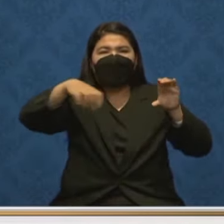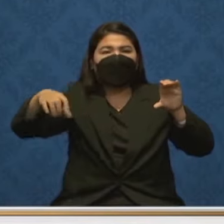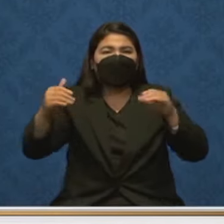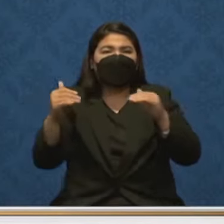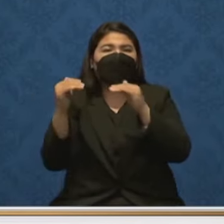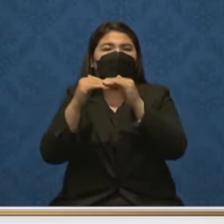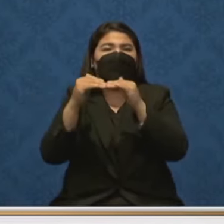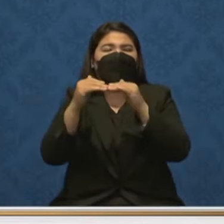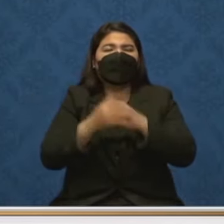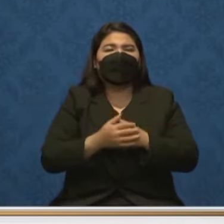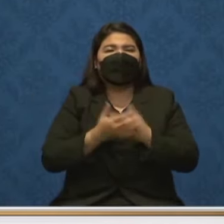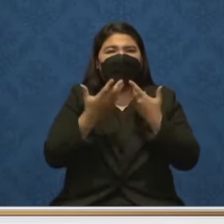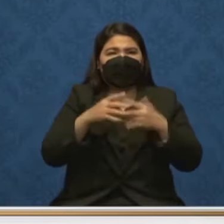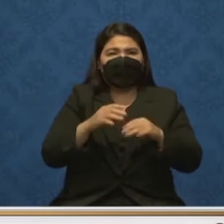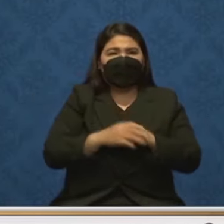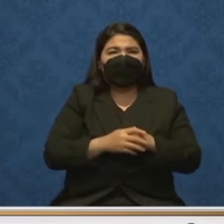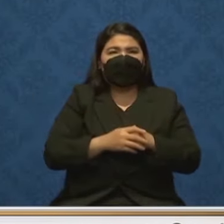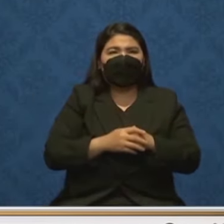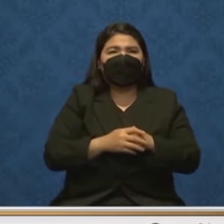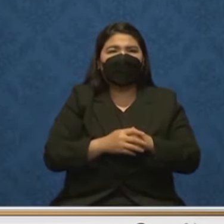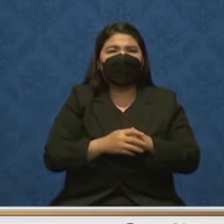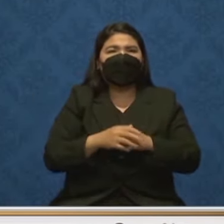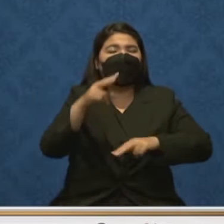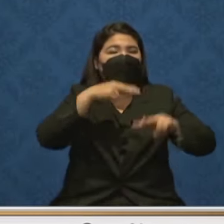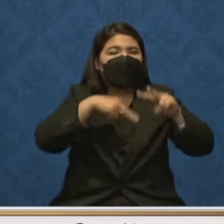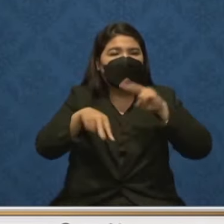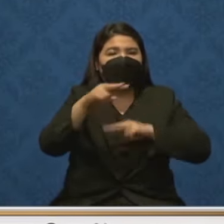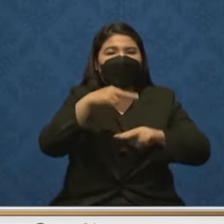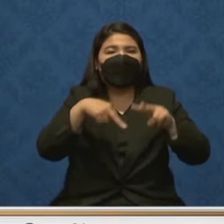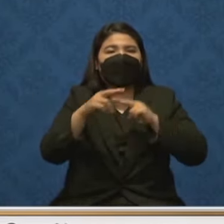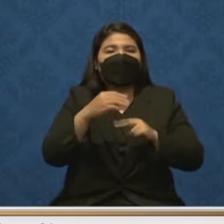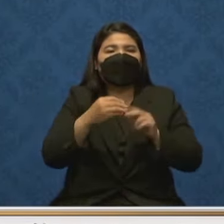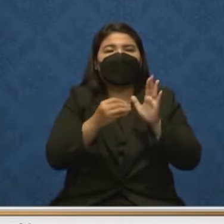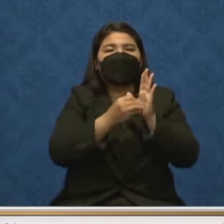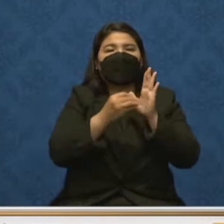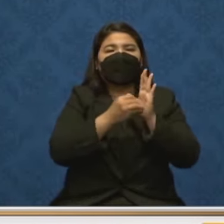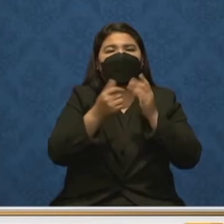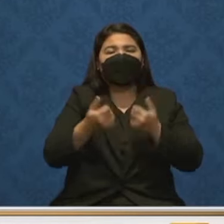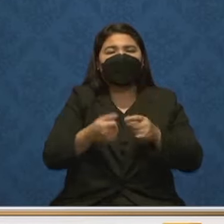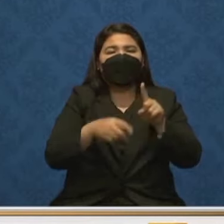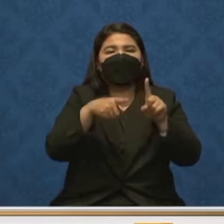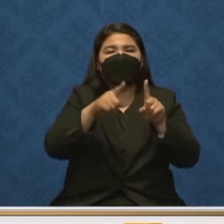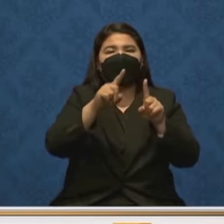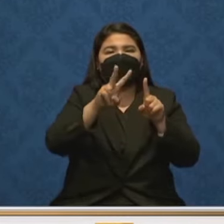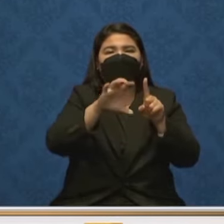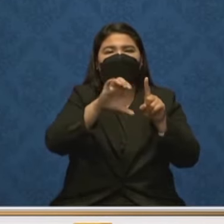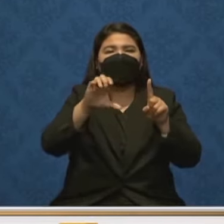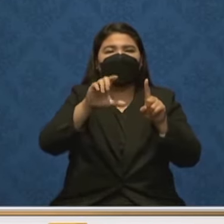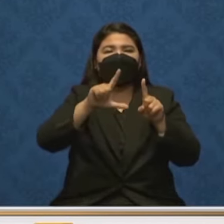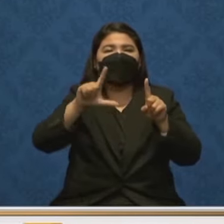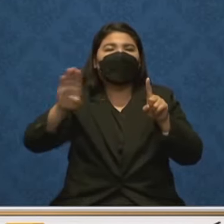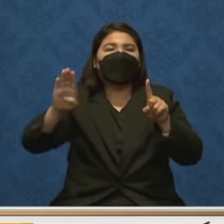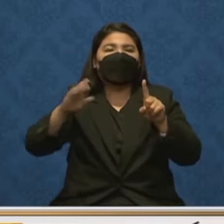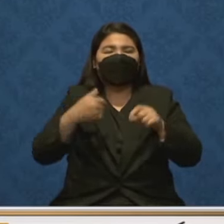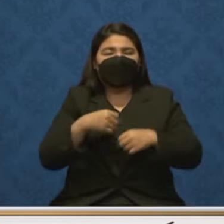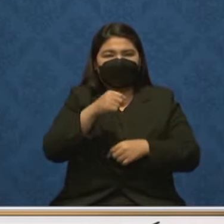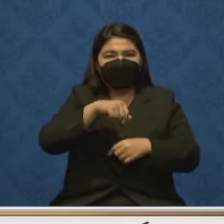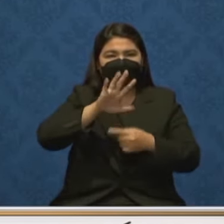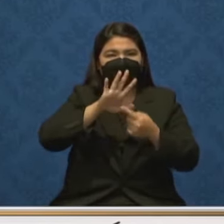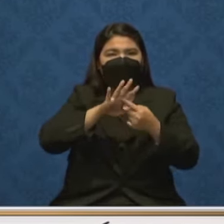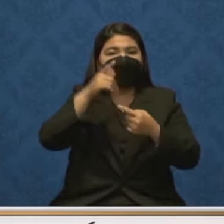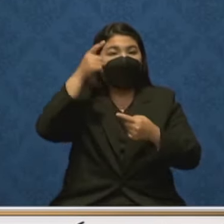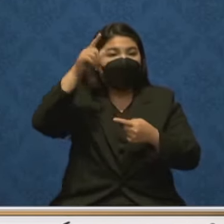รับคดีมากที่สุดในประเทศไทยคือดูแลพื้นที่กรุงเทพนะคะได้-1200ล้านบาทภูธรภาค 1ก็คือ